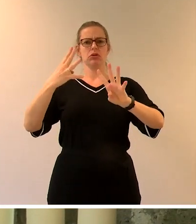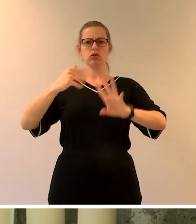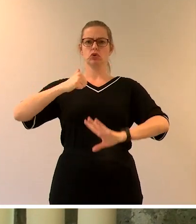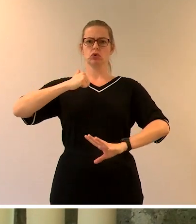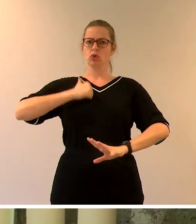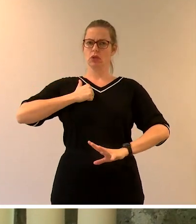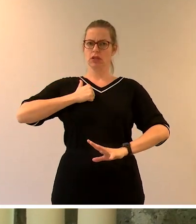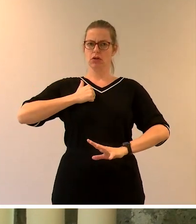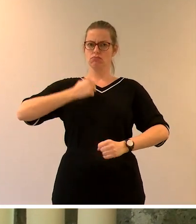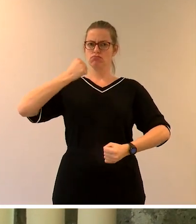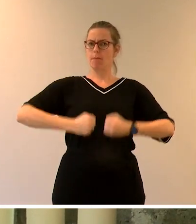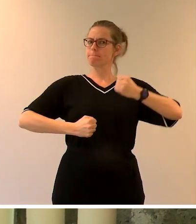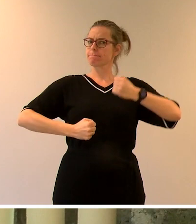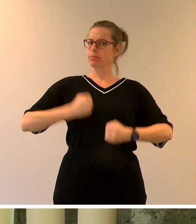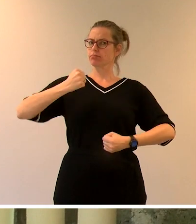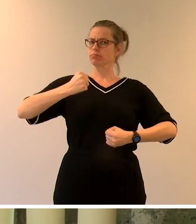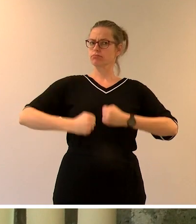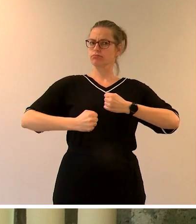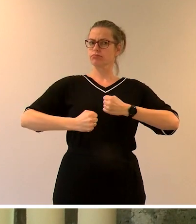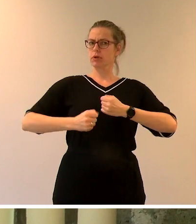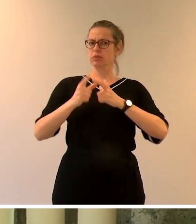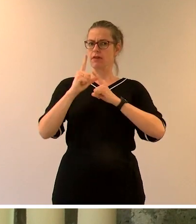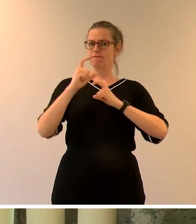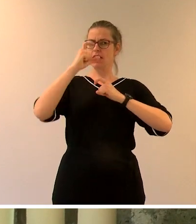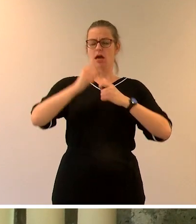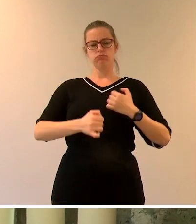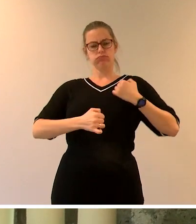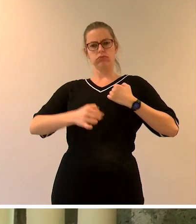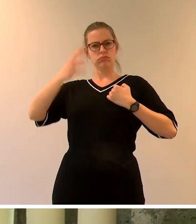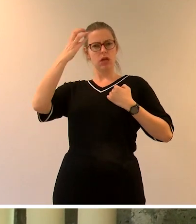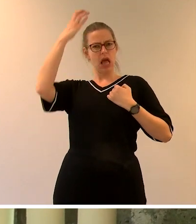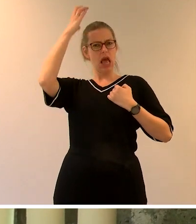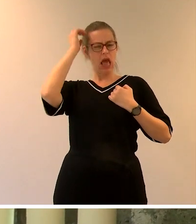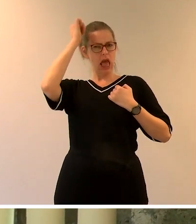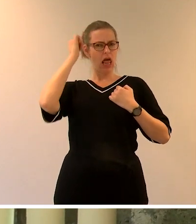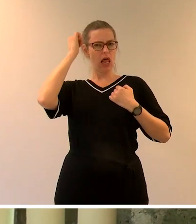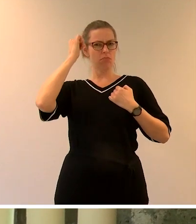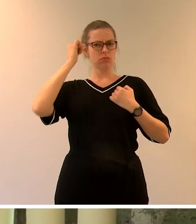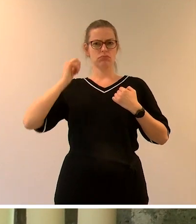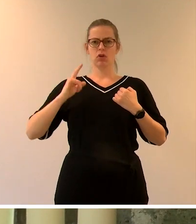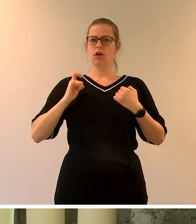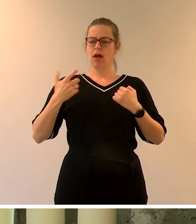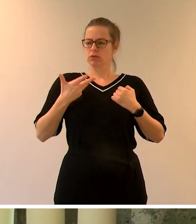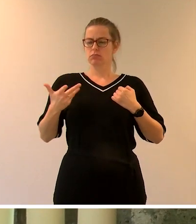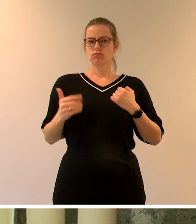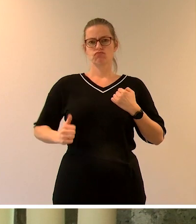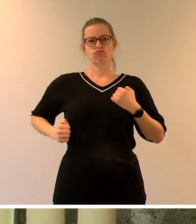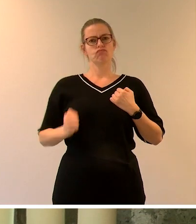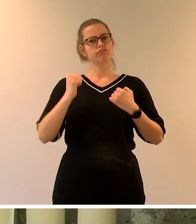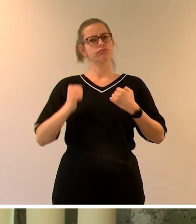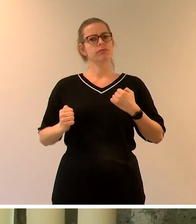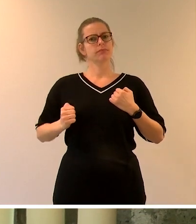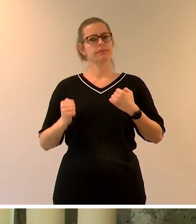soldaten voorbij lopen met geweren, en helmen, en gewapend.